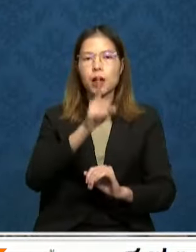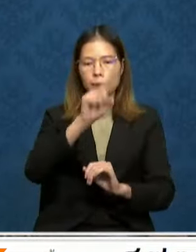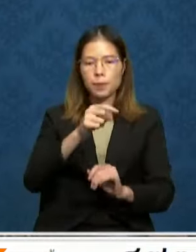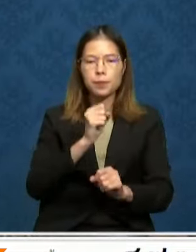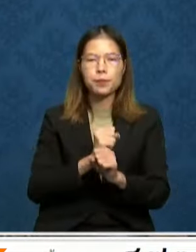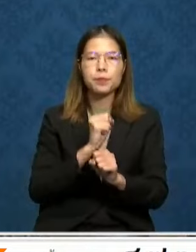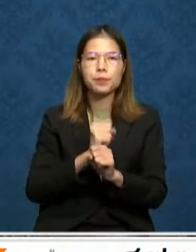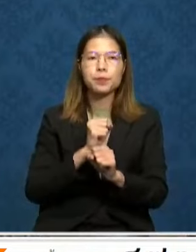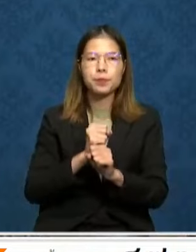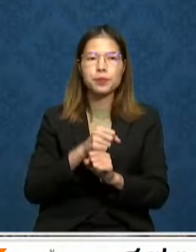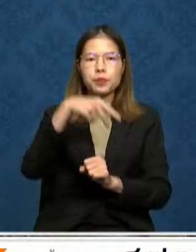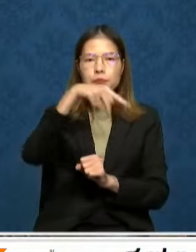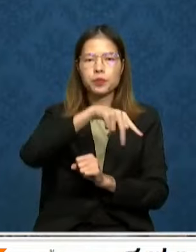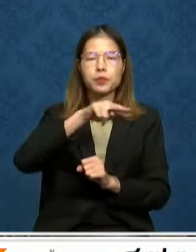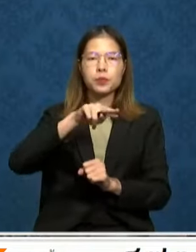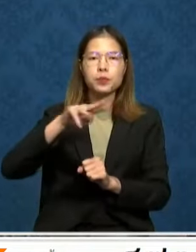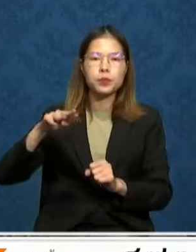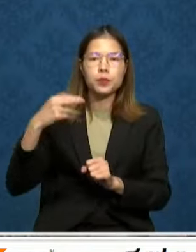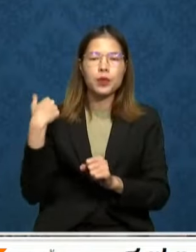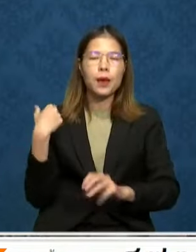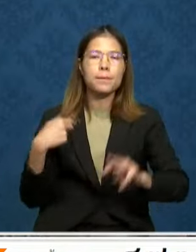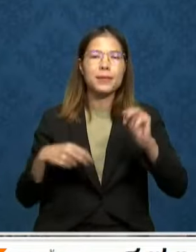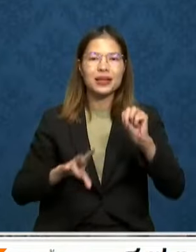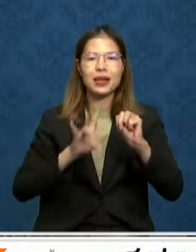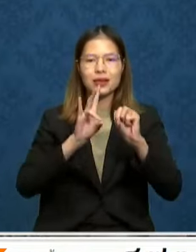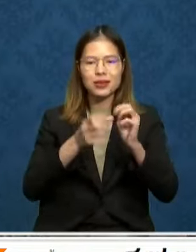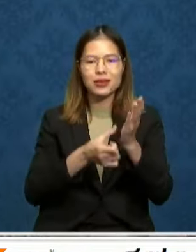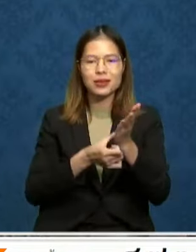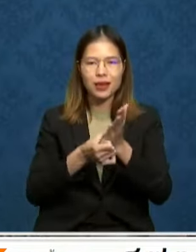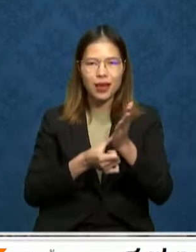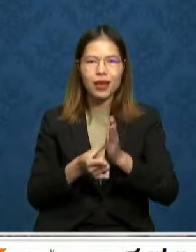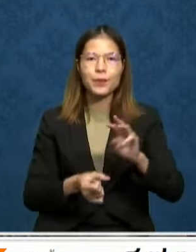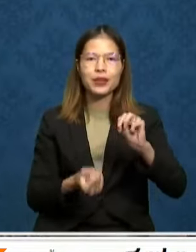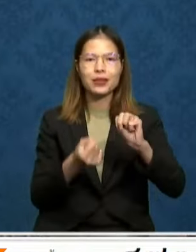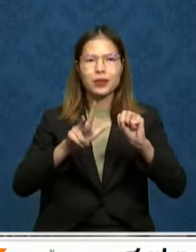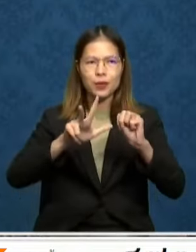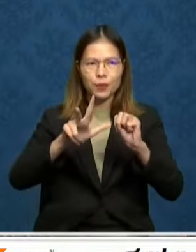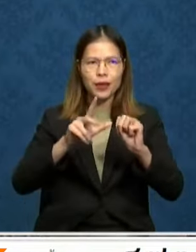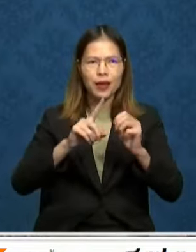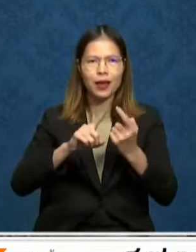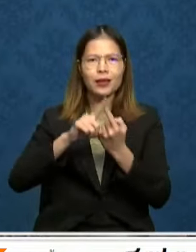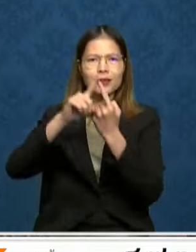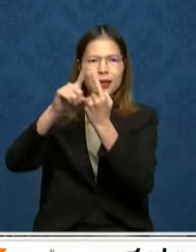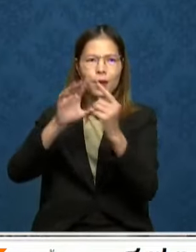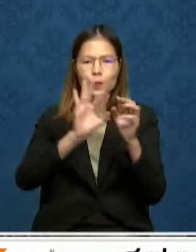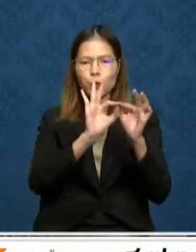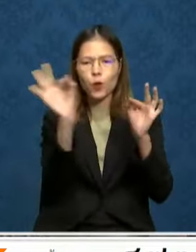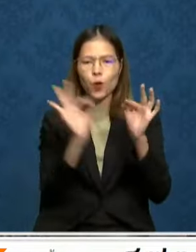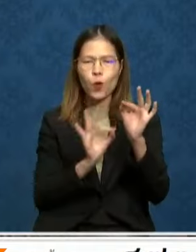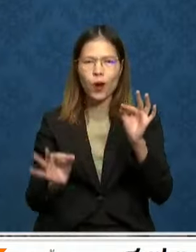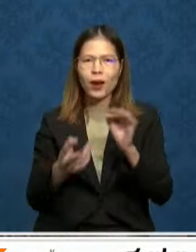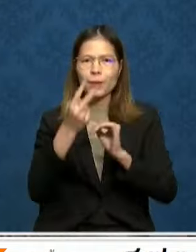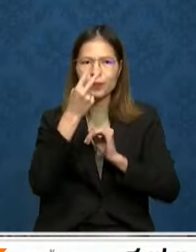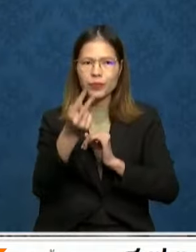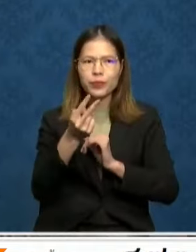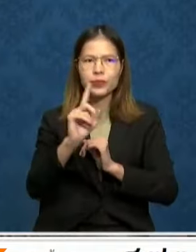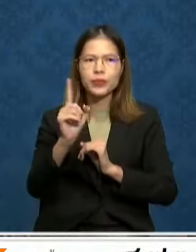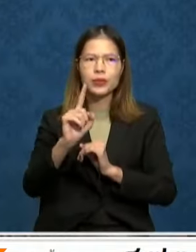เสนอร่างมาตรา 7ที่แก้มาตรา 13ให้เป็นไปตามข้อความที่เราเห็นเนี่ย